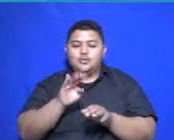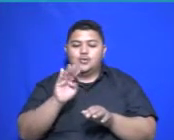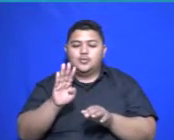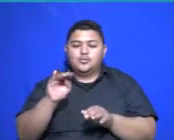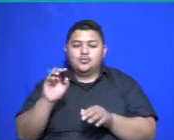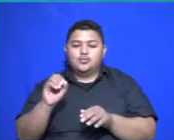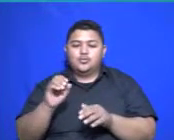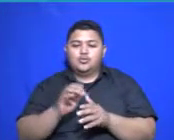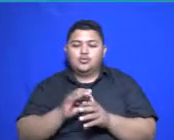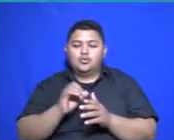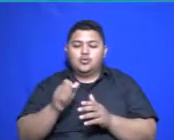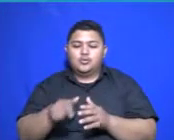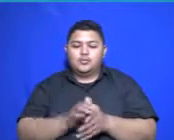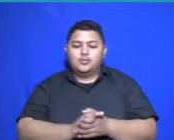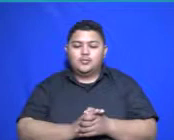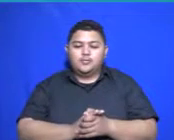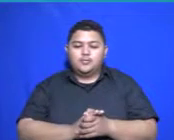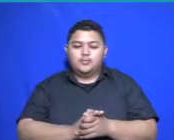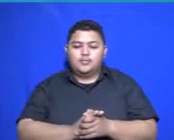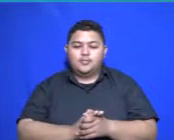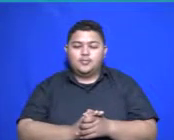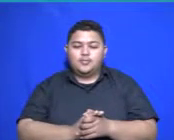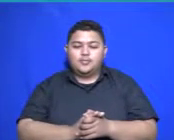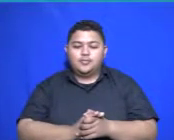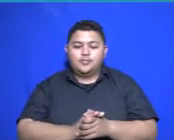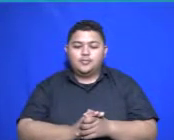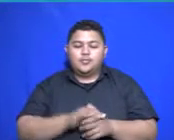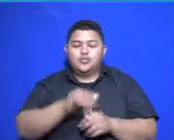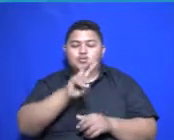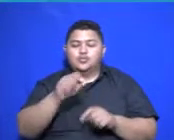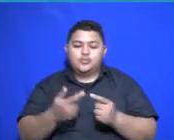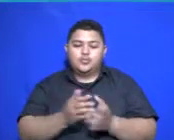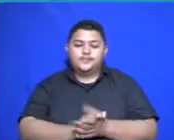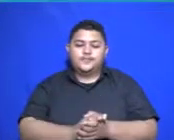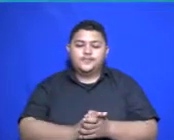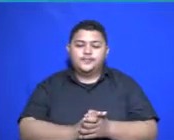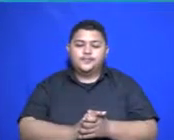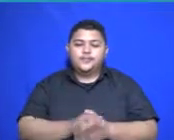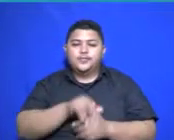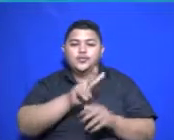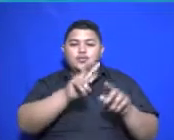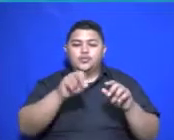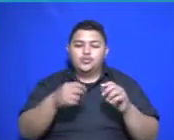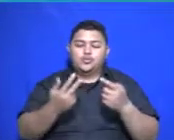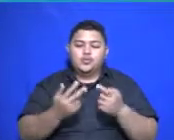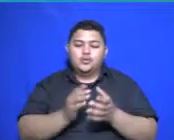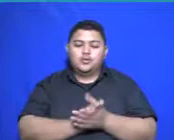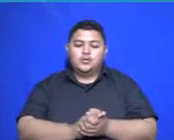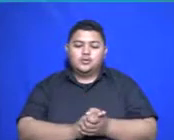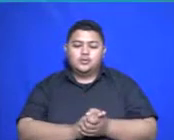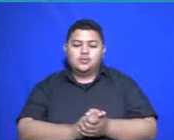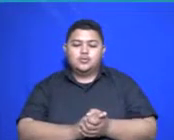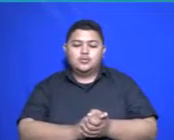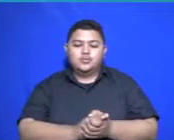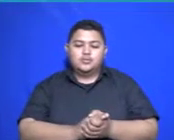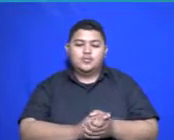360.440 orang pada per tahun sampai 2017. Sejak tahun 2018 kita belum tahu berapa